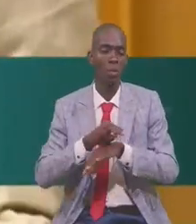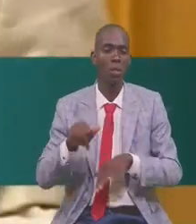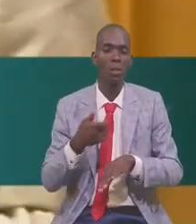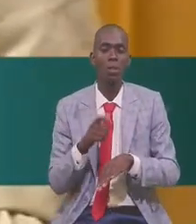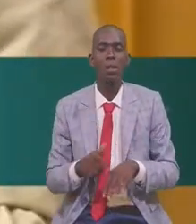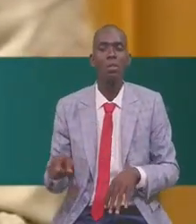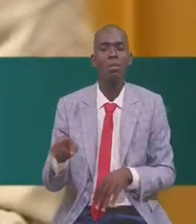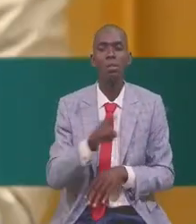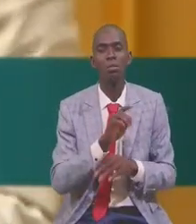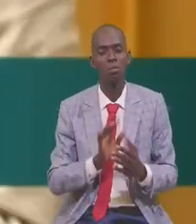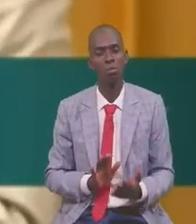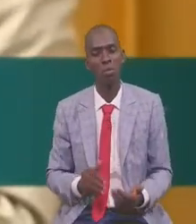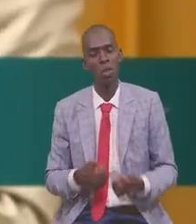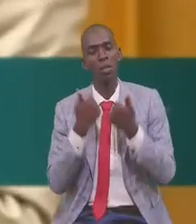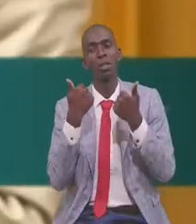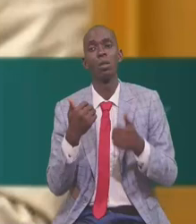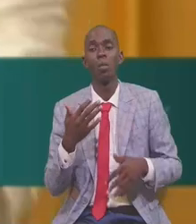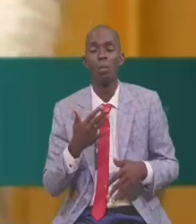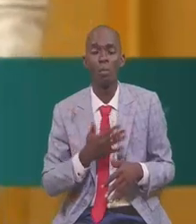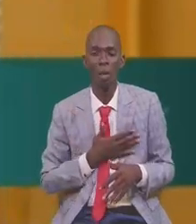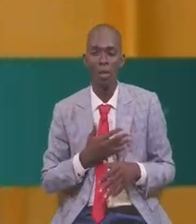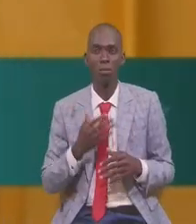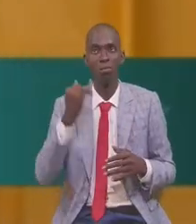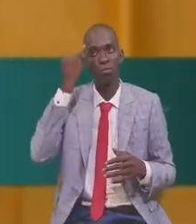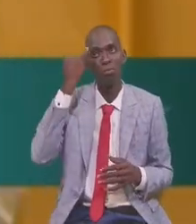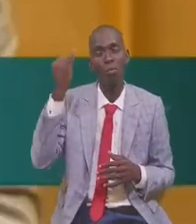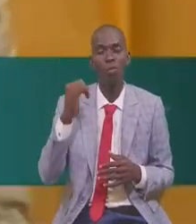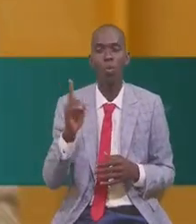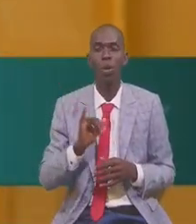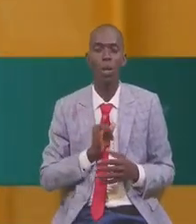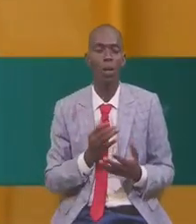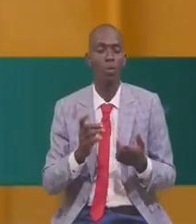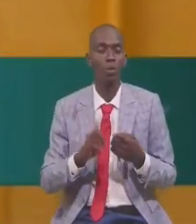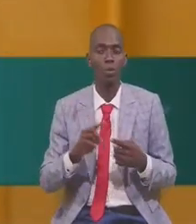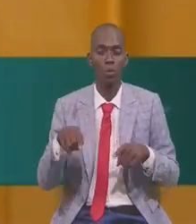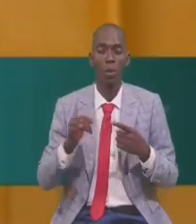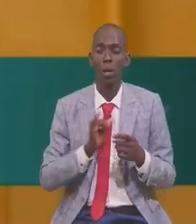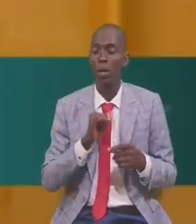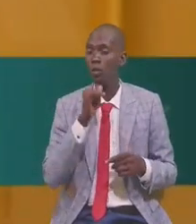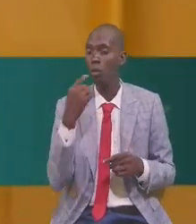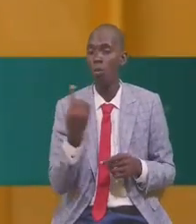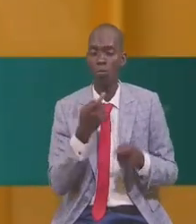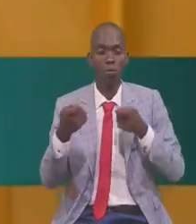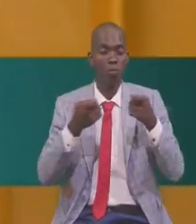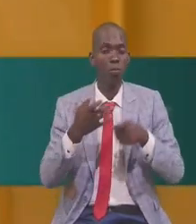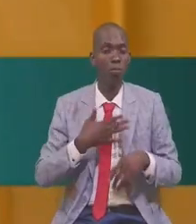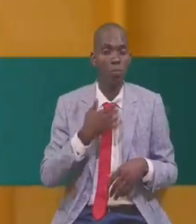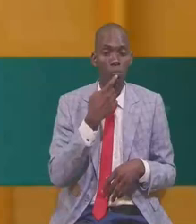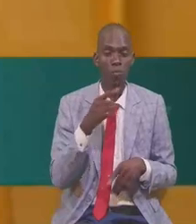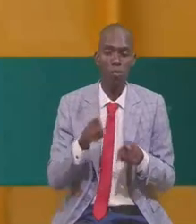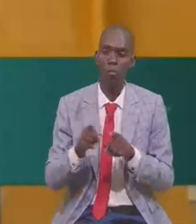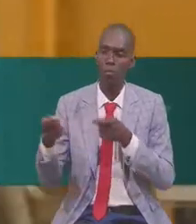traverse mes intentions. Partout où je dois aller, je ne dompte pas ma langue. Je dompte leur langue.